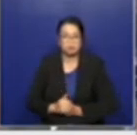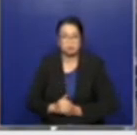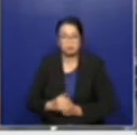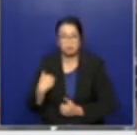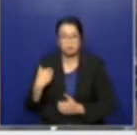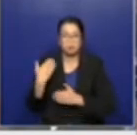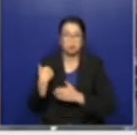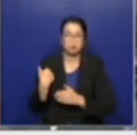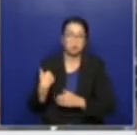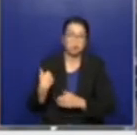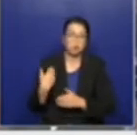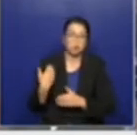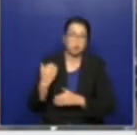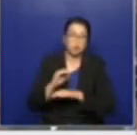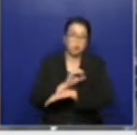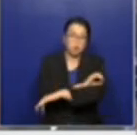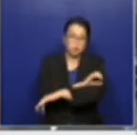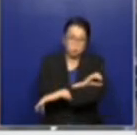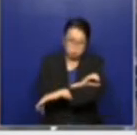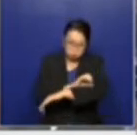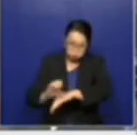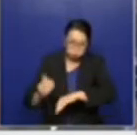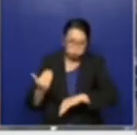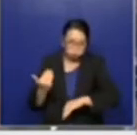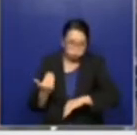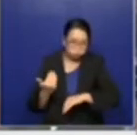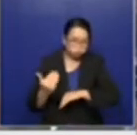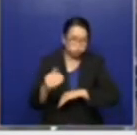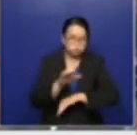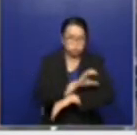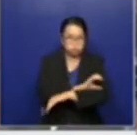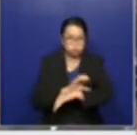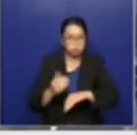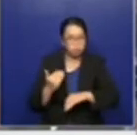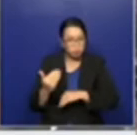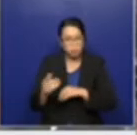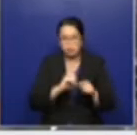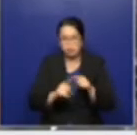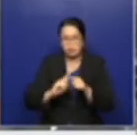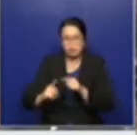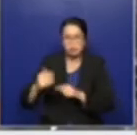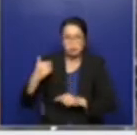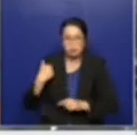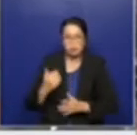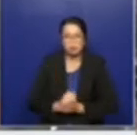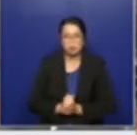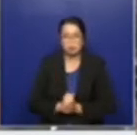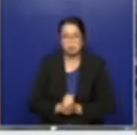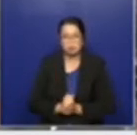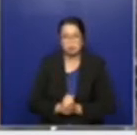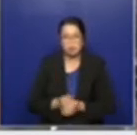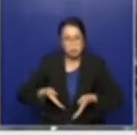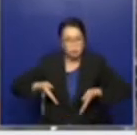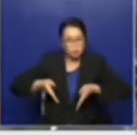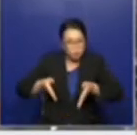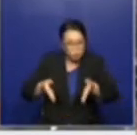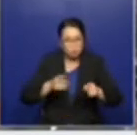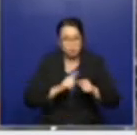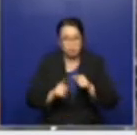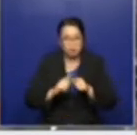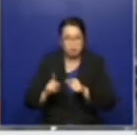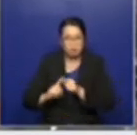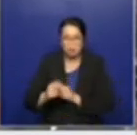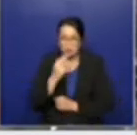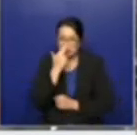ไฟฟ้าเราเห็นรถประเทศอื่นมีรถความเร็วสูงเราก็อยากได้ความเร็วสูงมีถนนหนทางที่ทันสมั